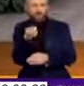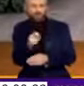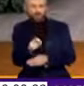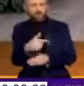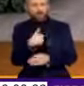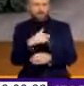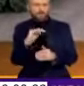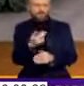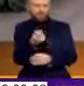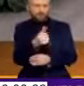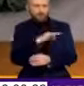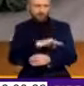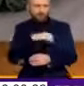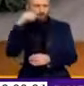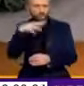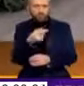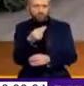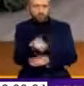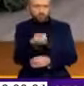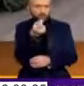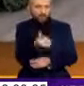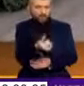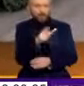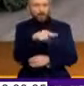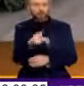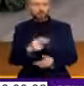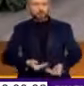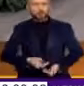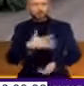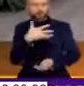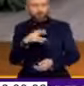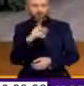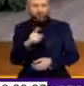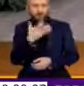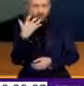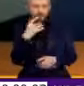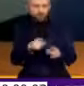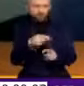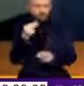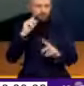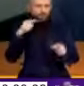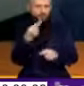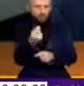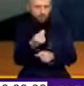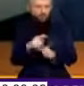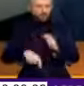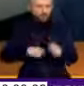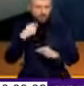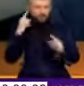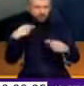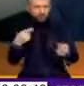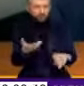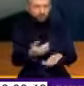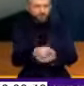мінімально використовую світло, і вони платять дрібні гроші, а люди, які живуть в хрущовках без тепла, вони все одно платять величезні гроші, тому що втрати йдуть величезні.